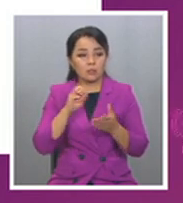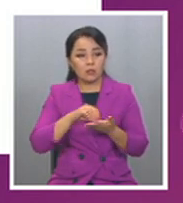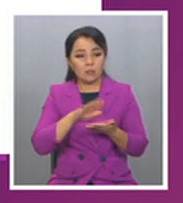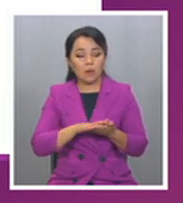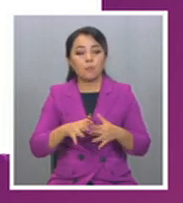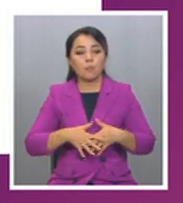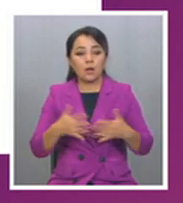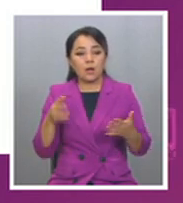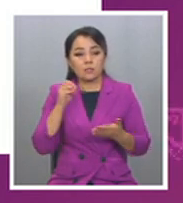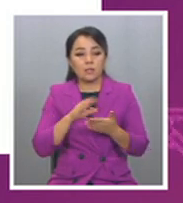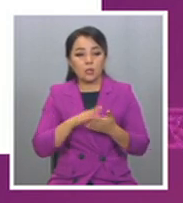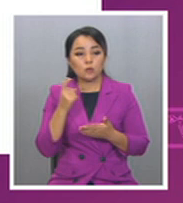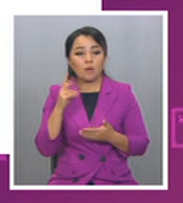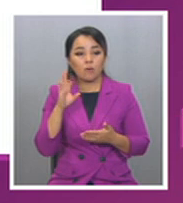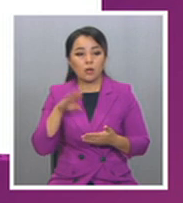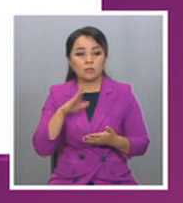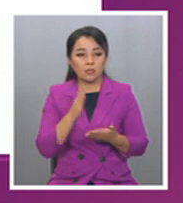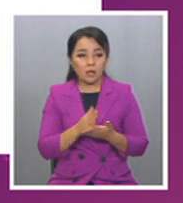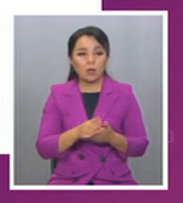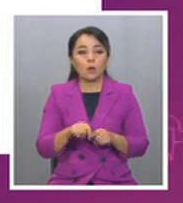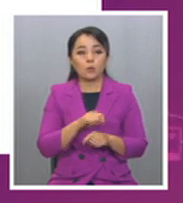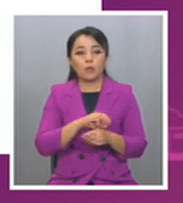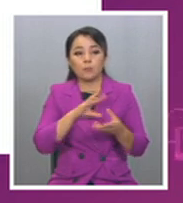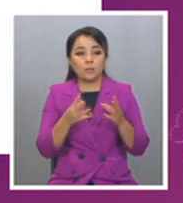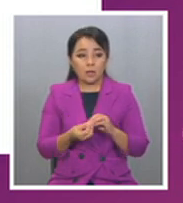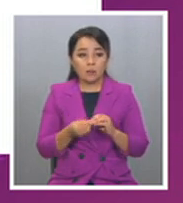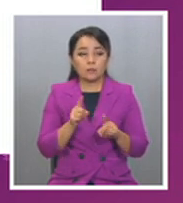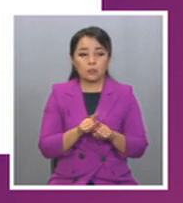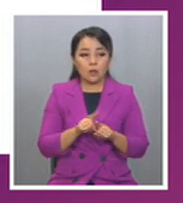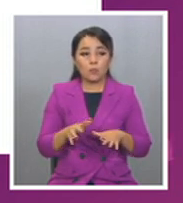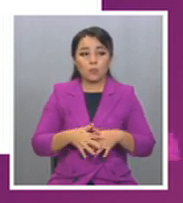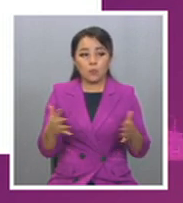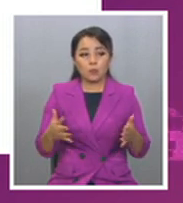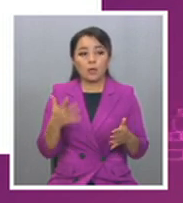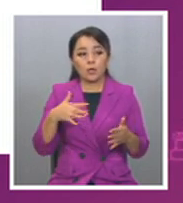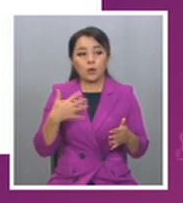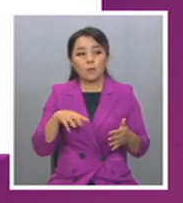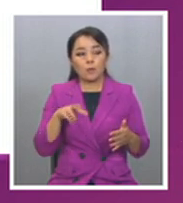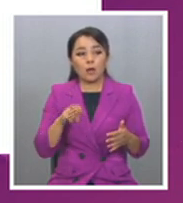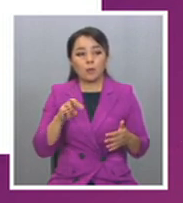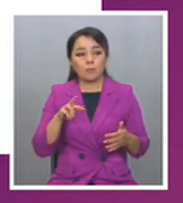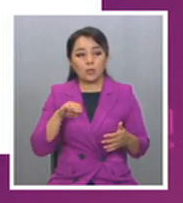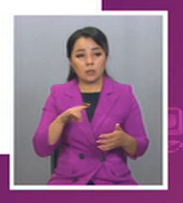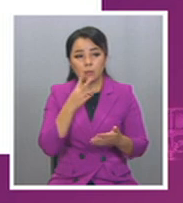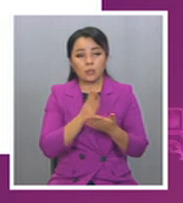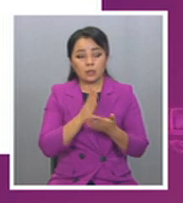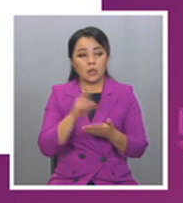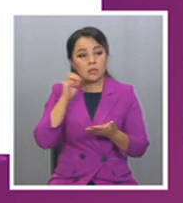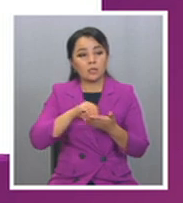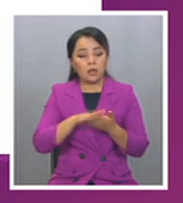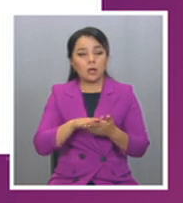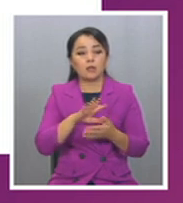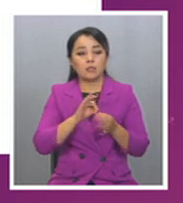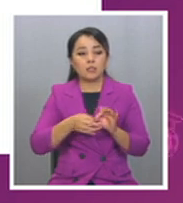максимал кернеу 100 вольтқа тең. Ал контурдағы тоқ күшінің ең үлкен мәні 50 миллиамперге тең болатын болса, идеал тербелмелі контурда